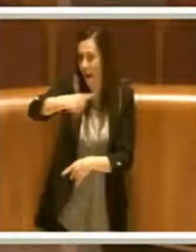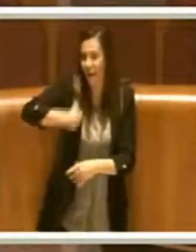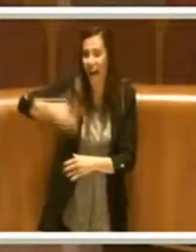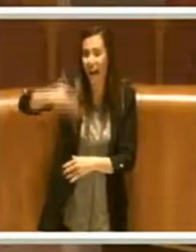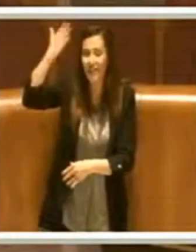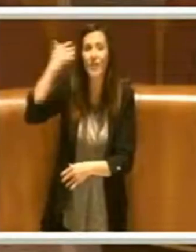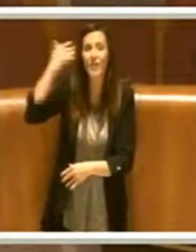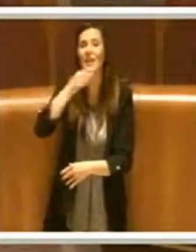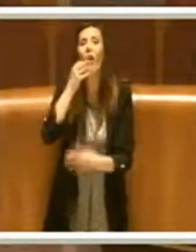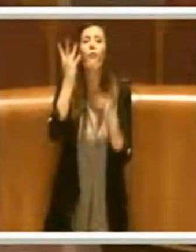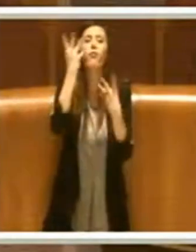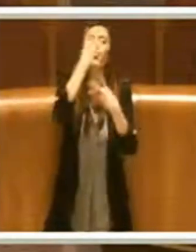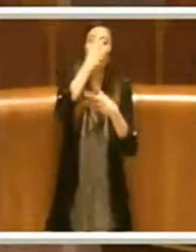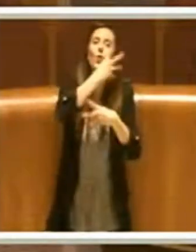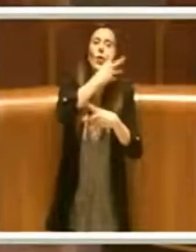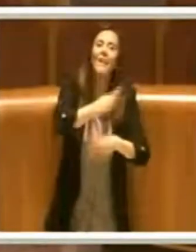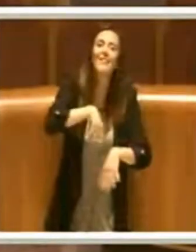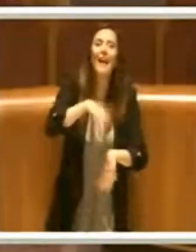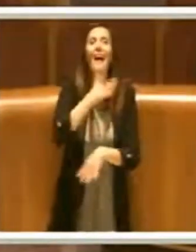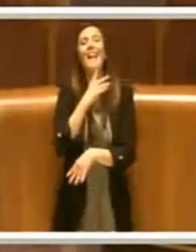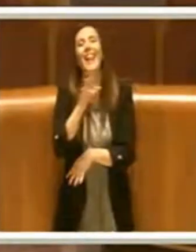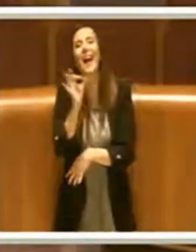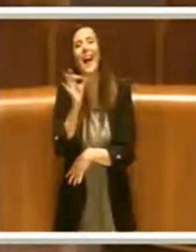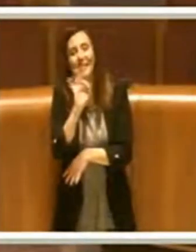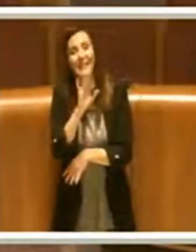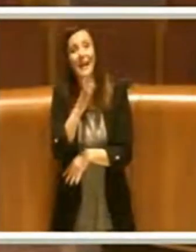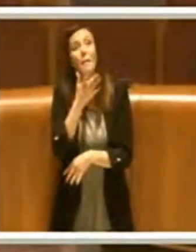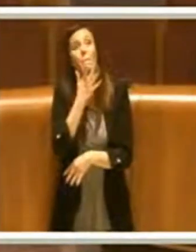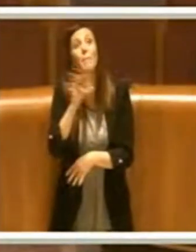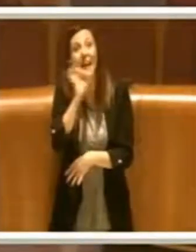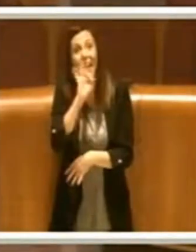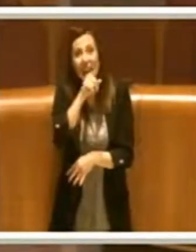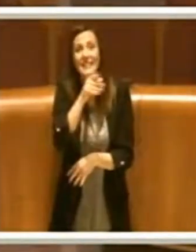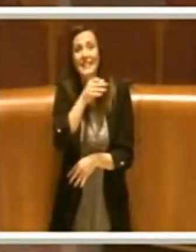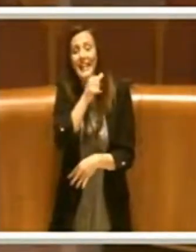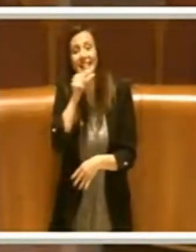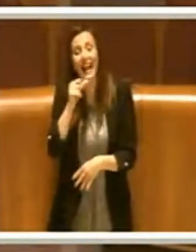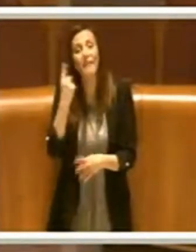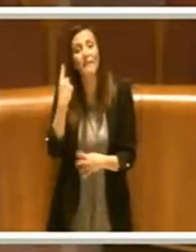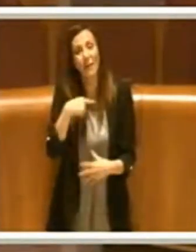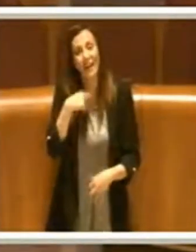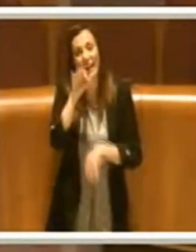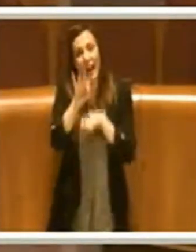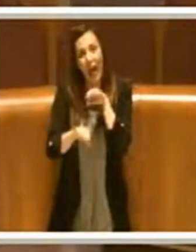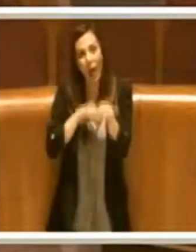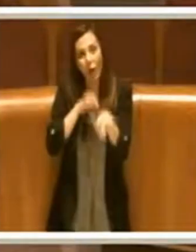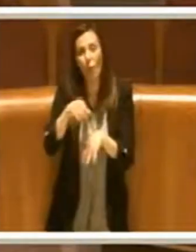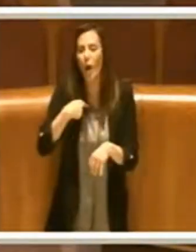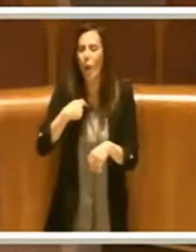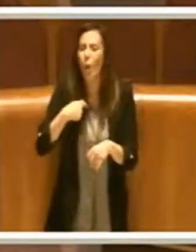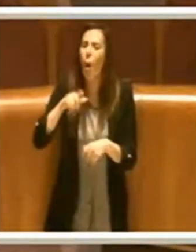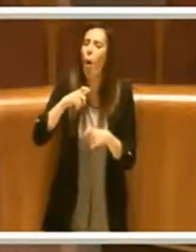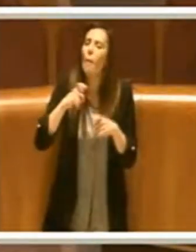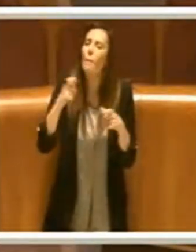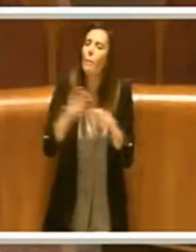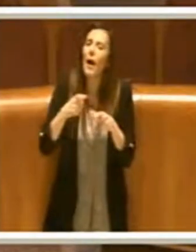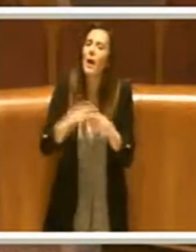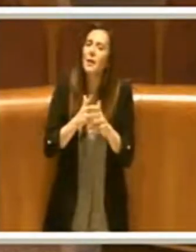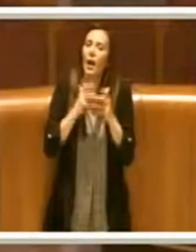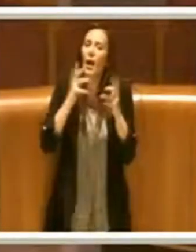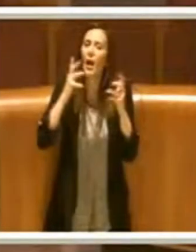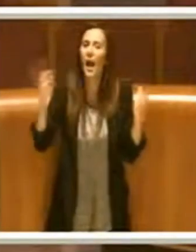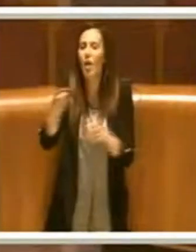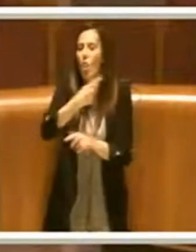funzionalità alla bellezza, perché la bellezza fa parte della cura. Noi siamo un grande paese, noi